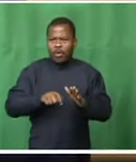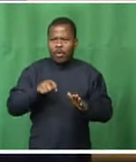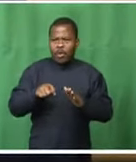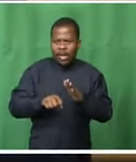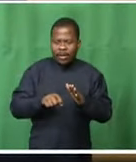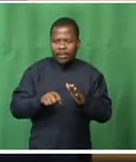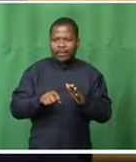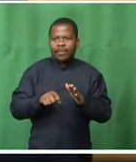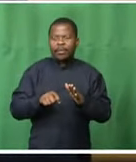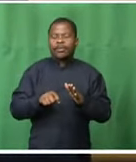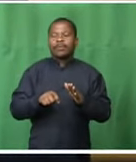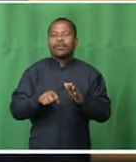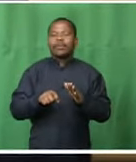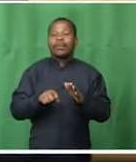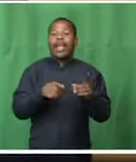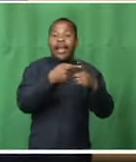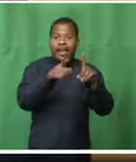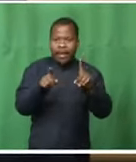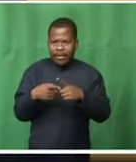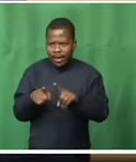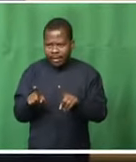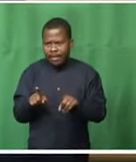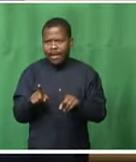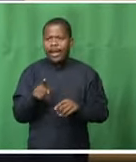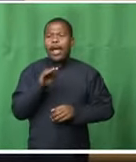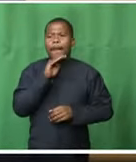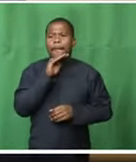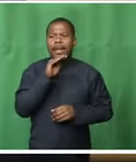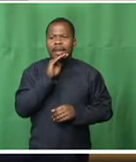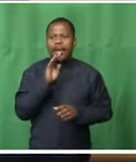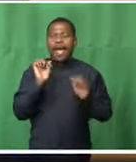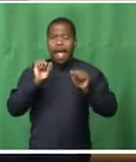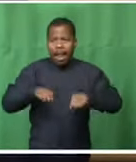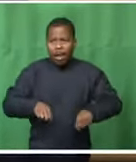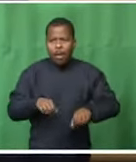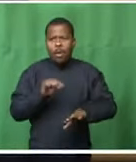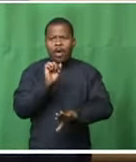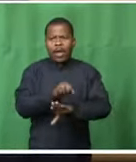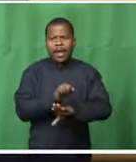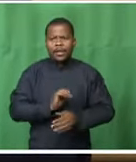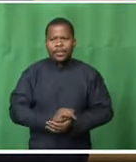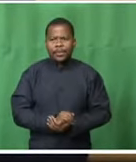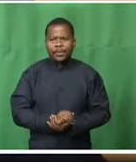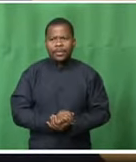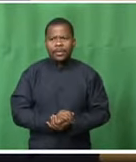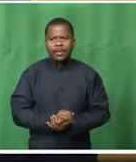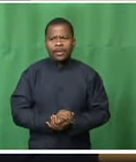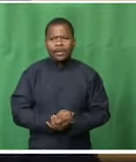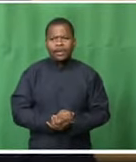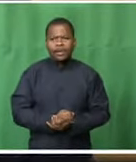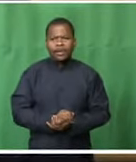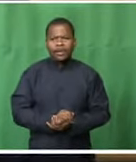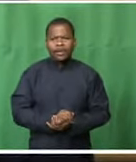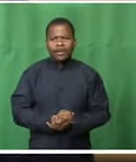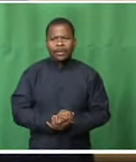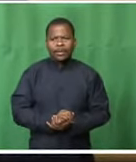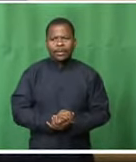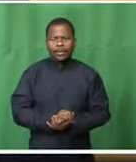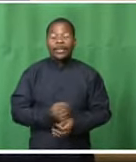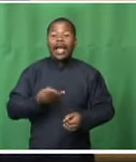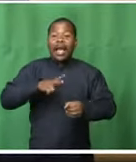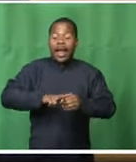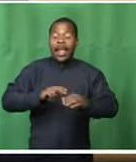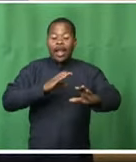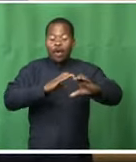biomass noma ngaba ihydro noma ngabe yiphi lenye indlela labanayo singajabula sibete ekhaya abantu okukhulumisana